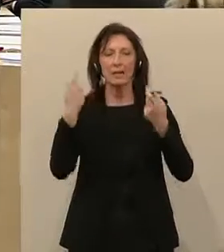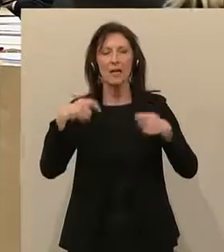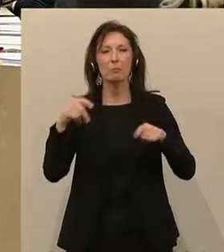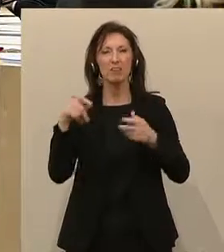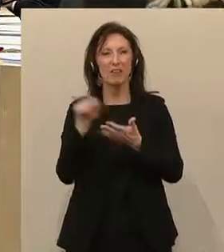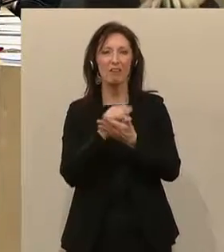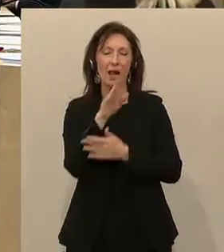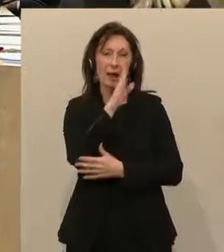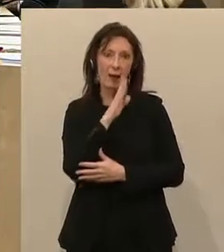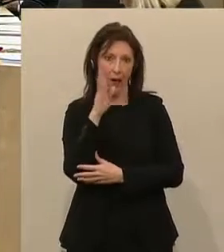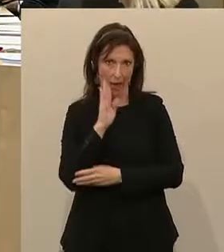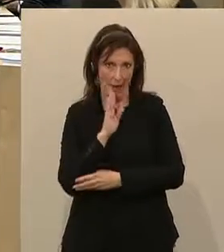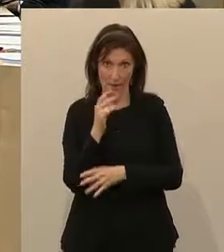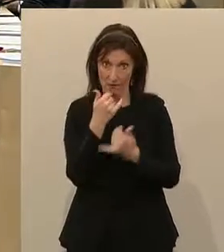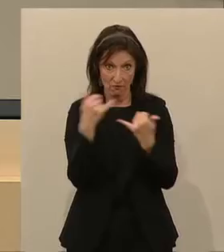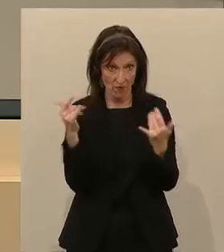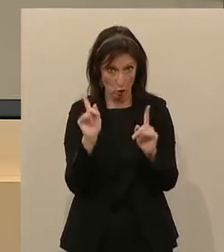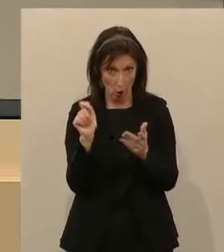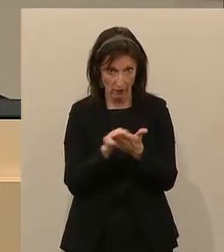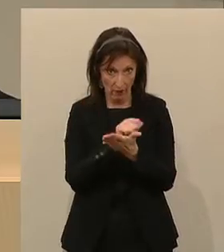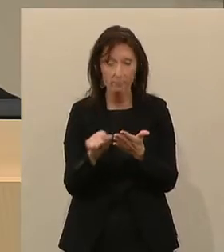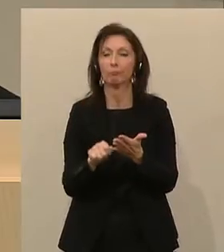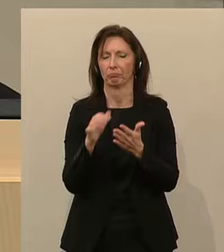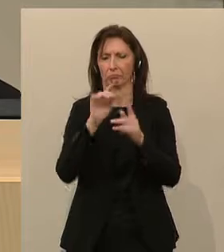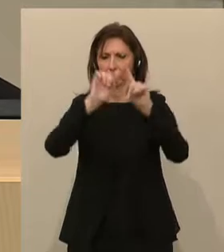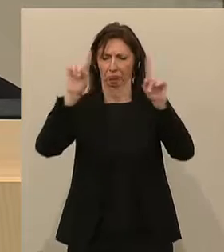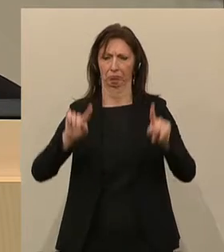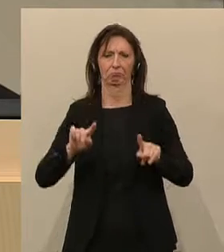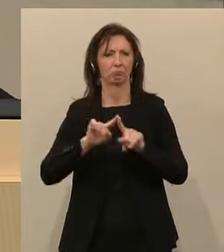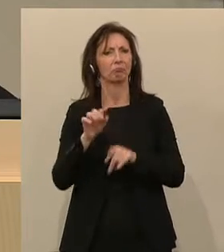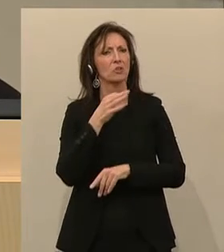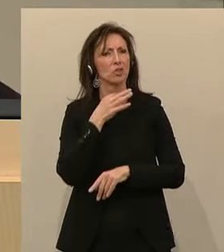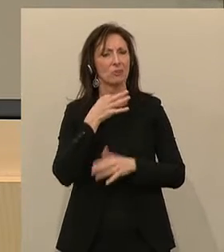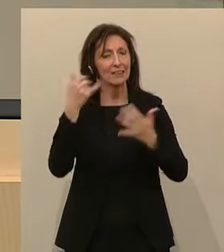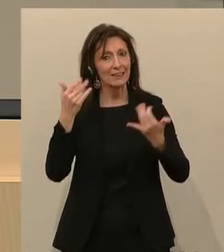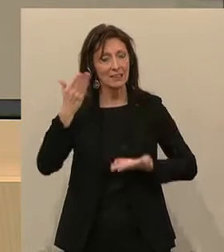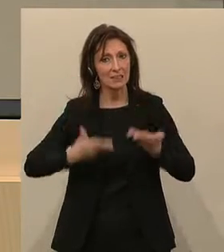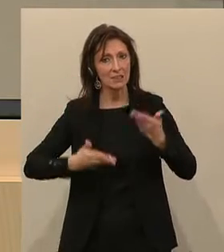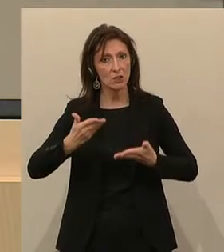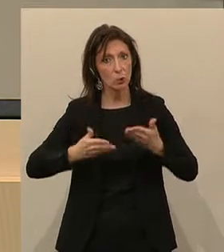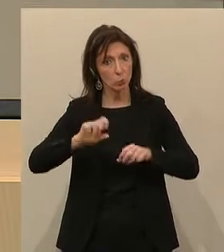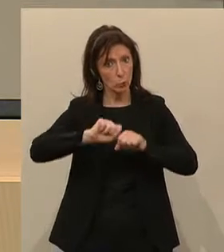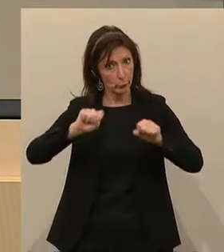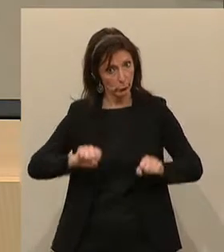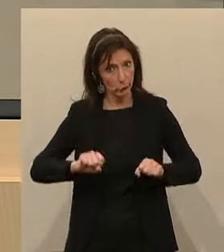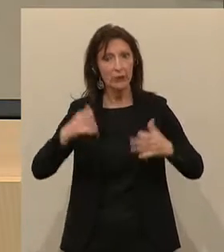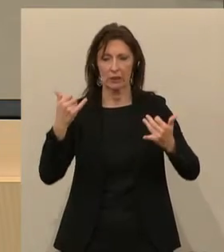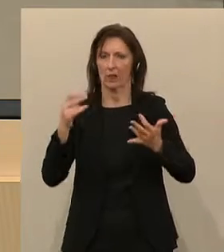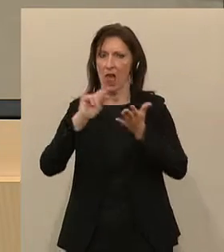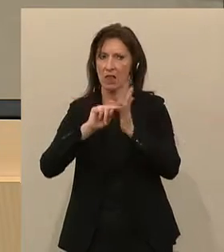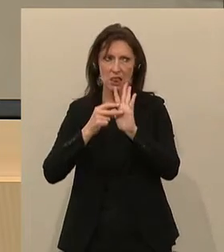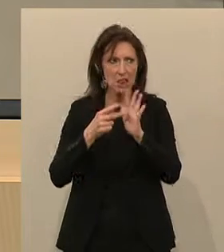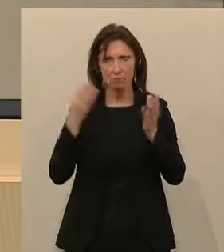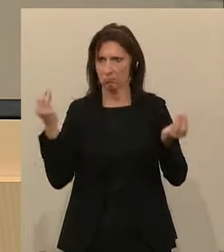geheim und zwar mit Stimmzetteln durchzuführen. Ich unterbreche nun kurz die Sitzung, um eben die technischen